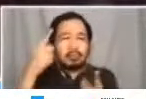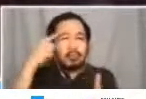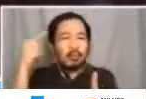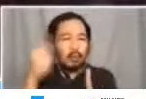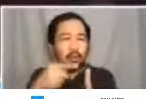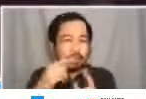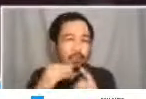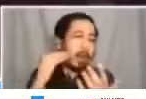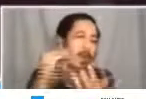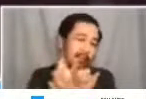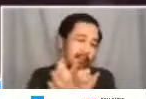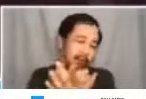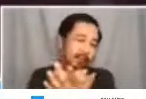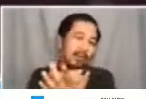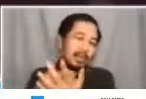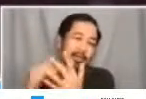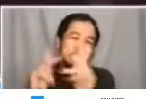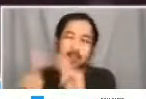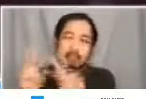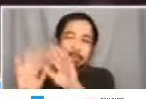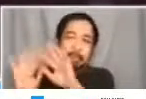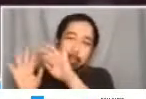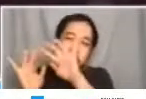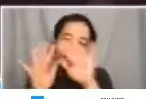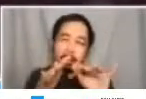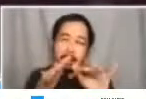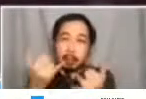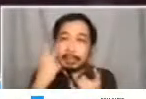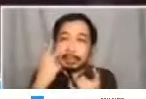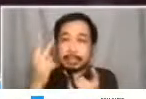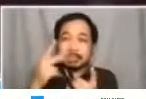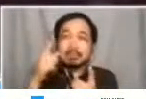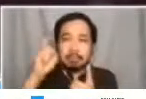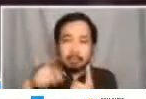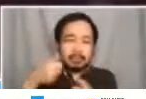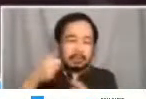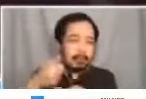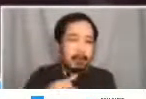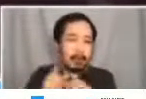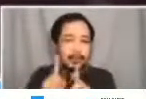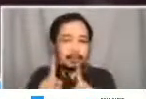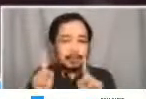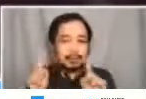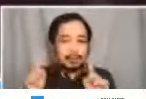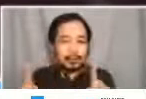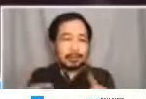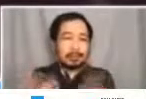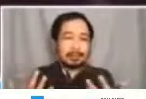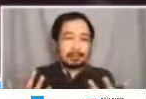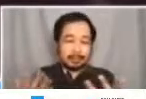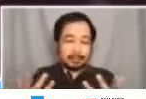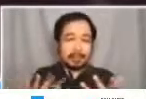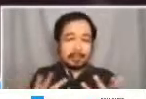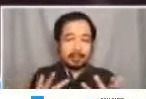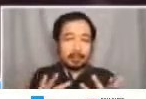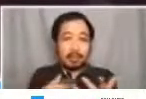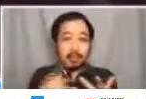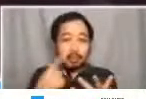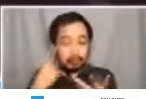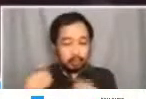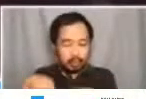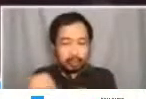Baybay. Kasunod dito, pananatilihin ang mga border checkpoints, mga health precautionary protocols